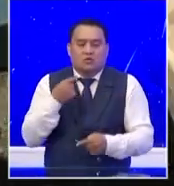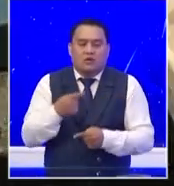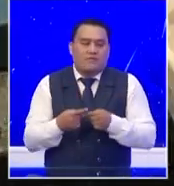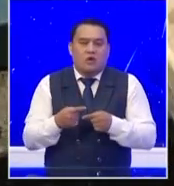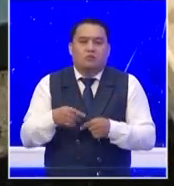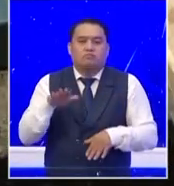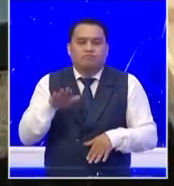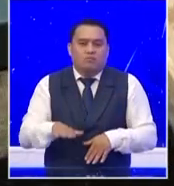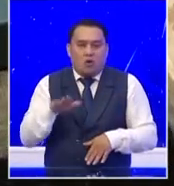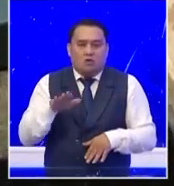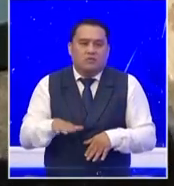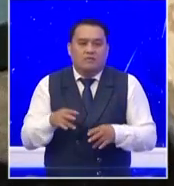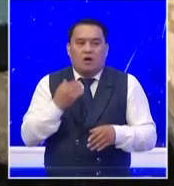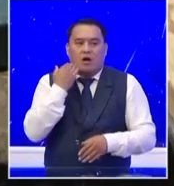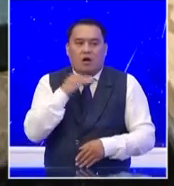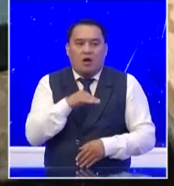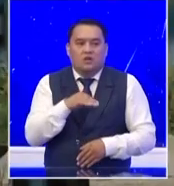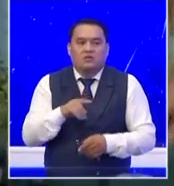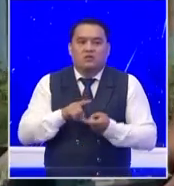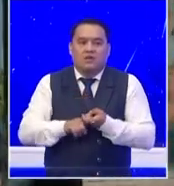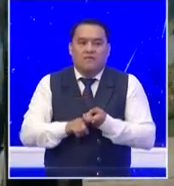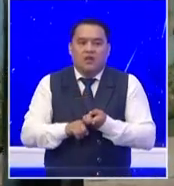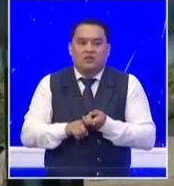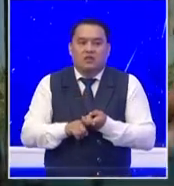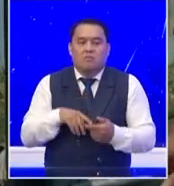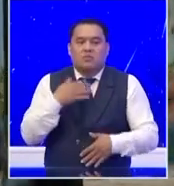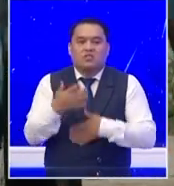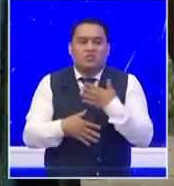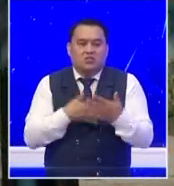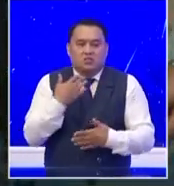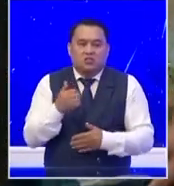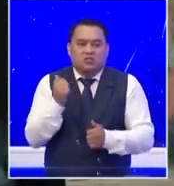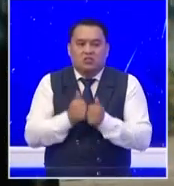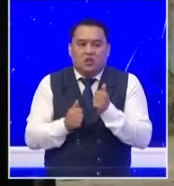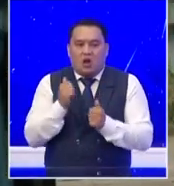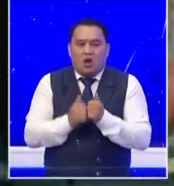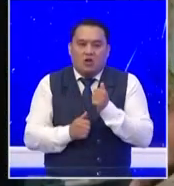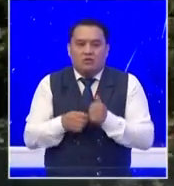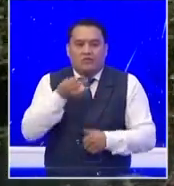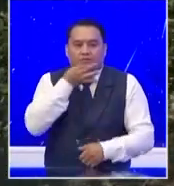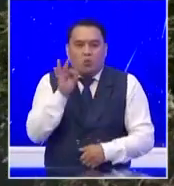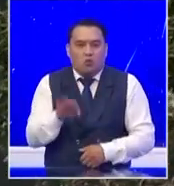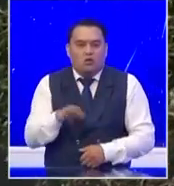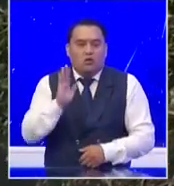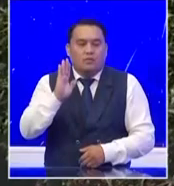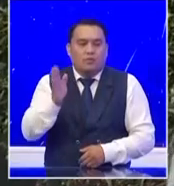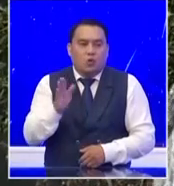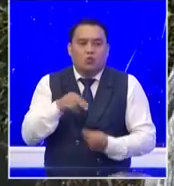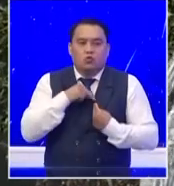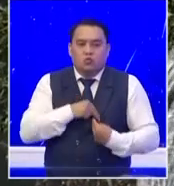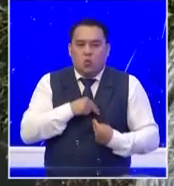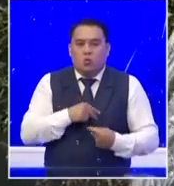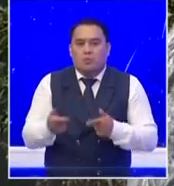взбалтывать по несколько часов. Качество напитка зависит от перемешивания. Чем чаще взбалтывать, тем вкусней. Учитывая